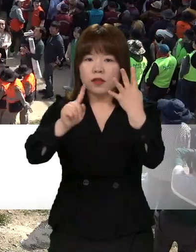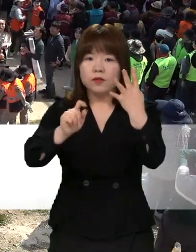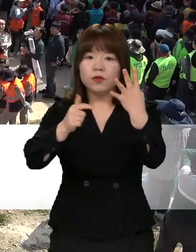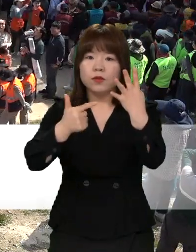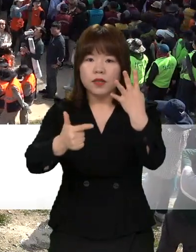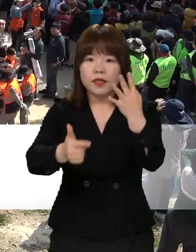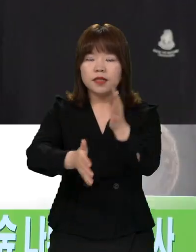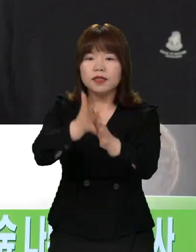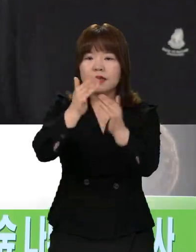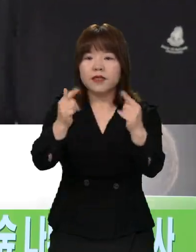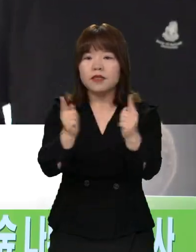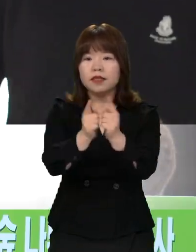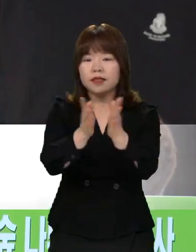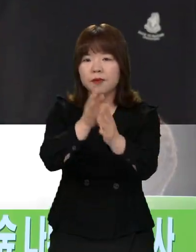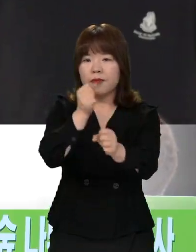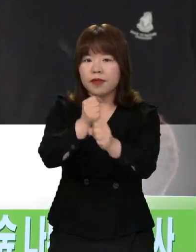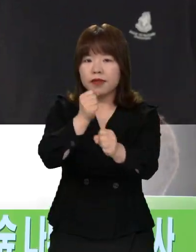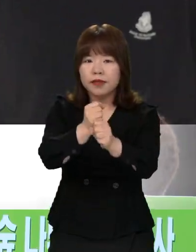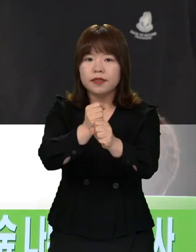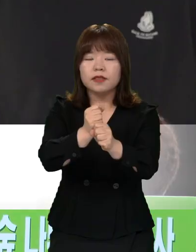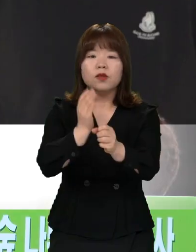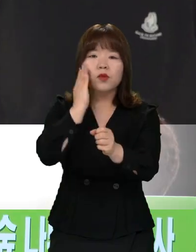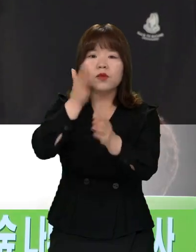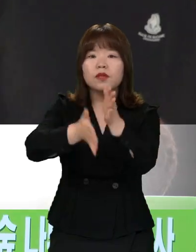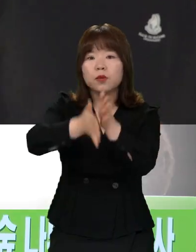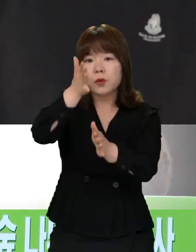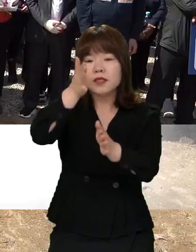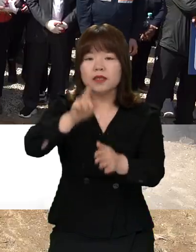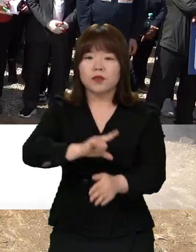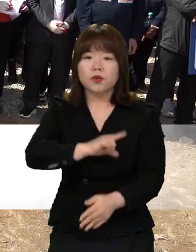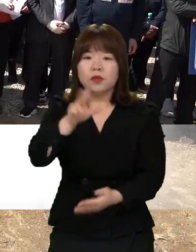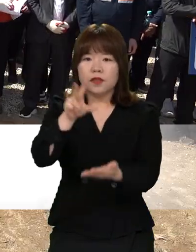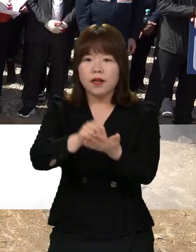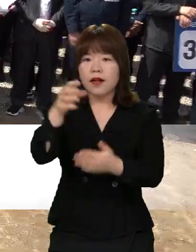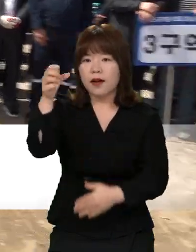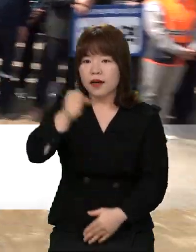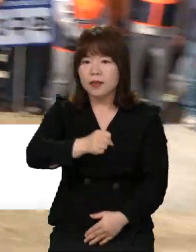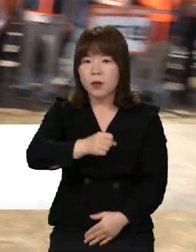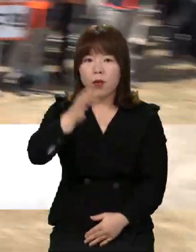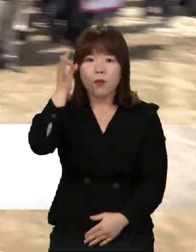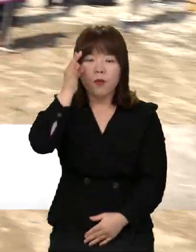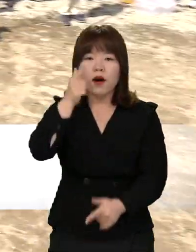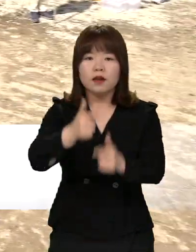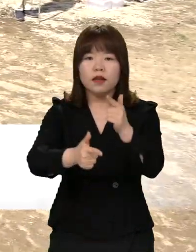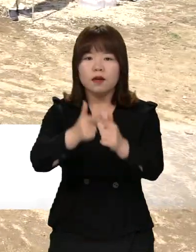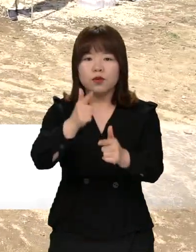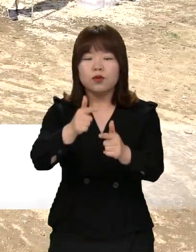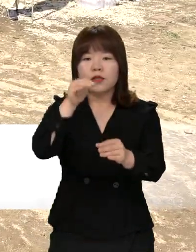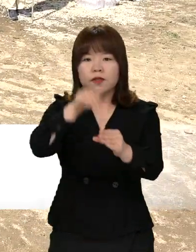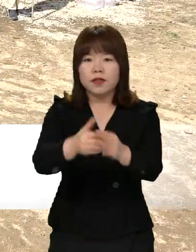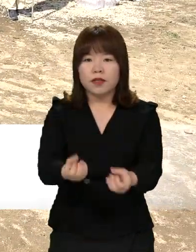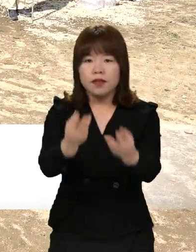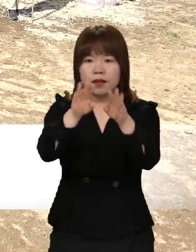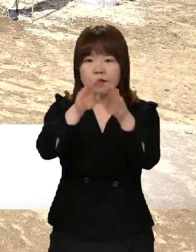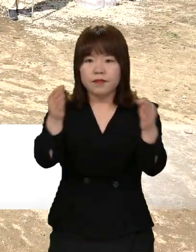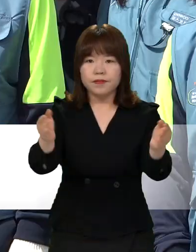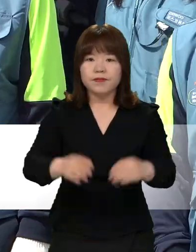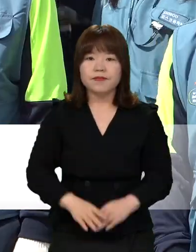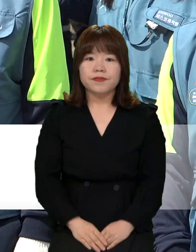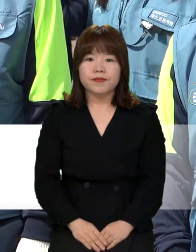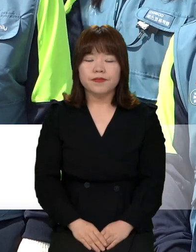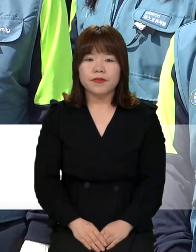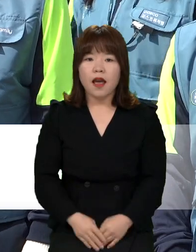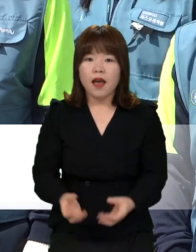포항시는 16일 시민 손으로 함께 가꾸는 녹색 도시를 슬로건으로 포항 희망숲 나무 심기 행사를